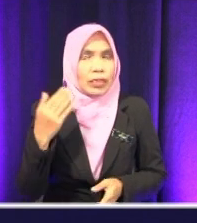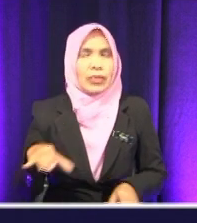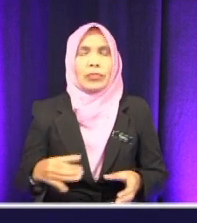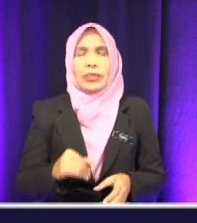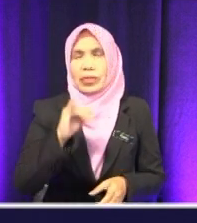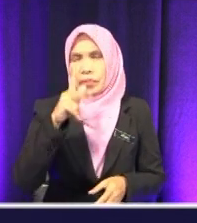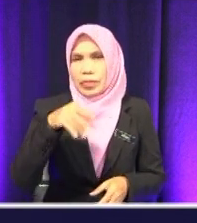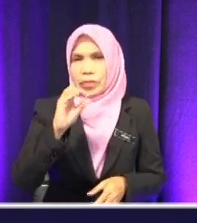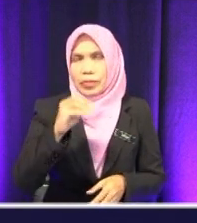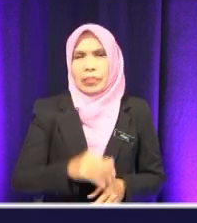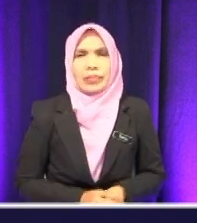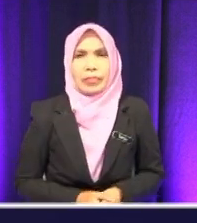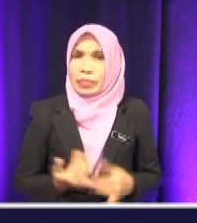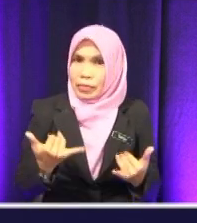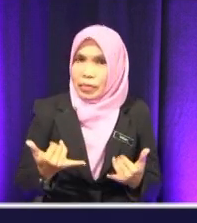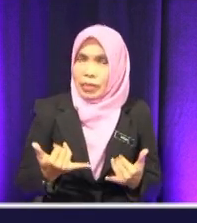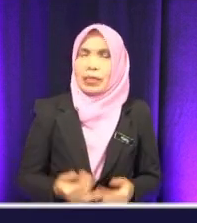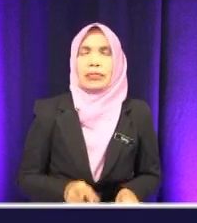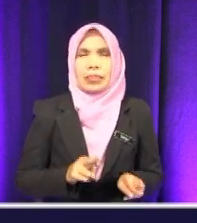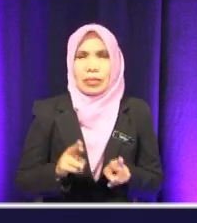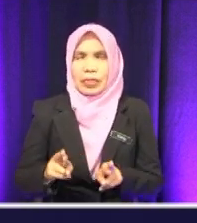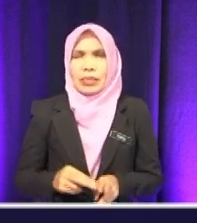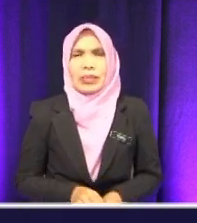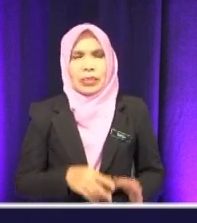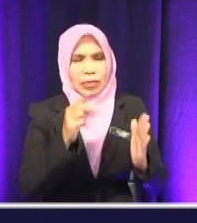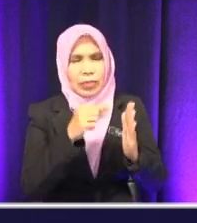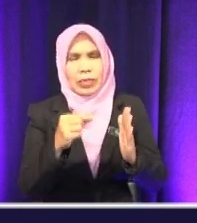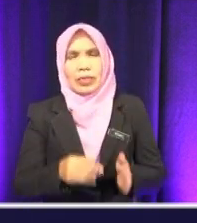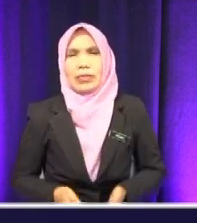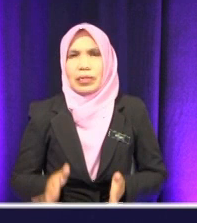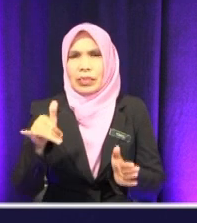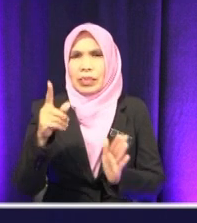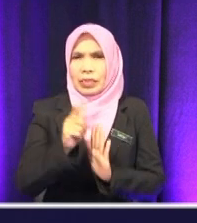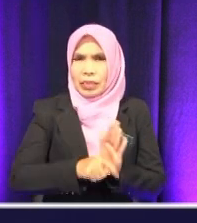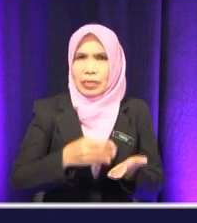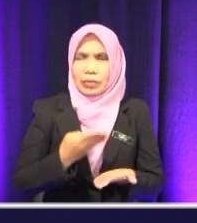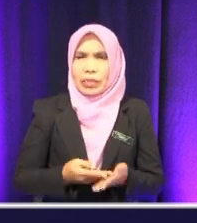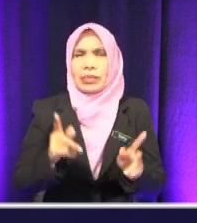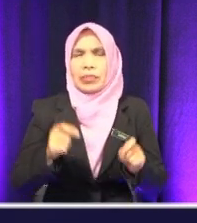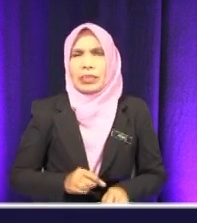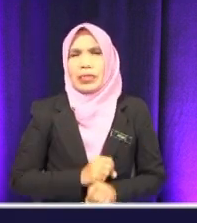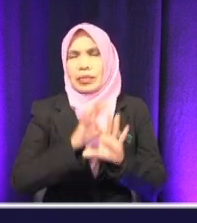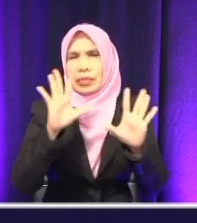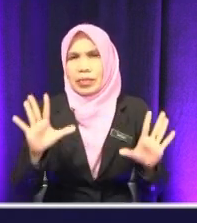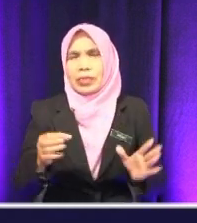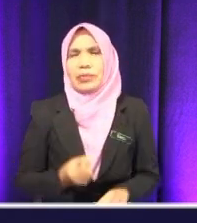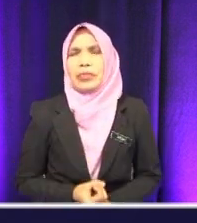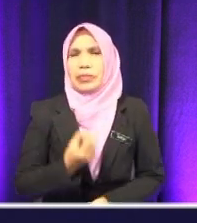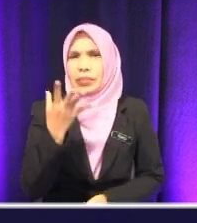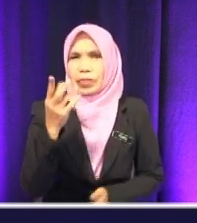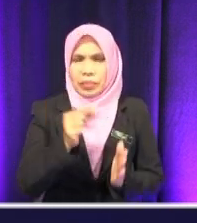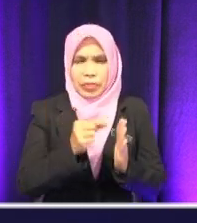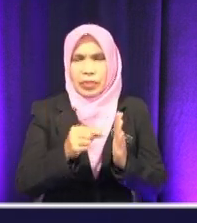terancam dulu apa yang kita jawab so pilih jalan yang terbaik ndak pilih jalan yang terbaik mestinya tekan beberapa pilihan